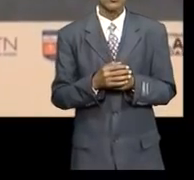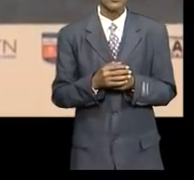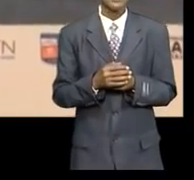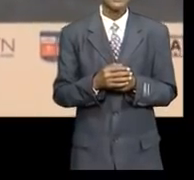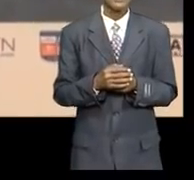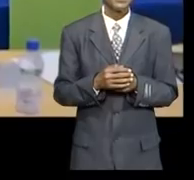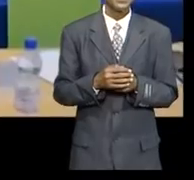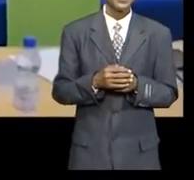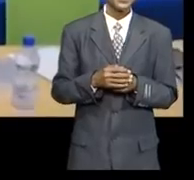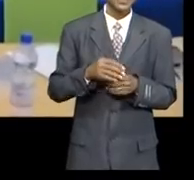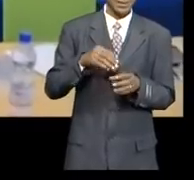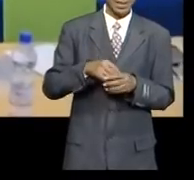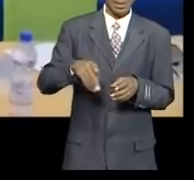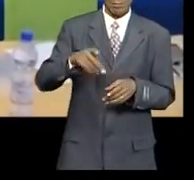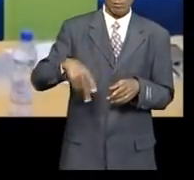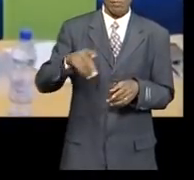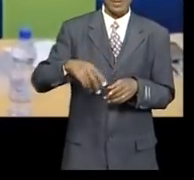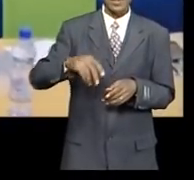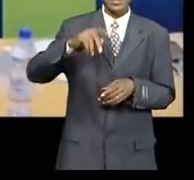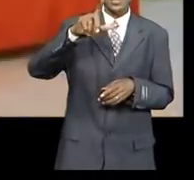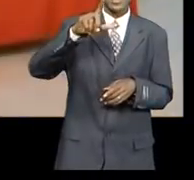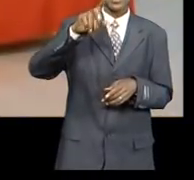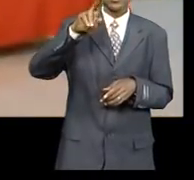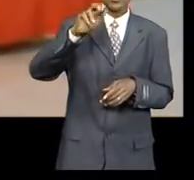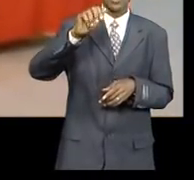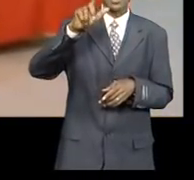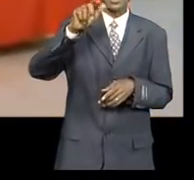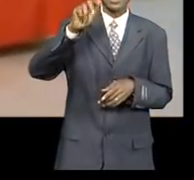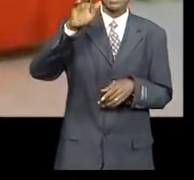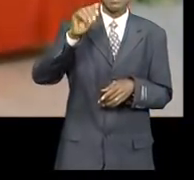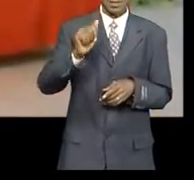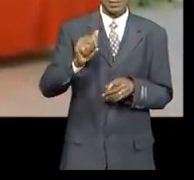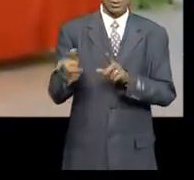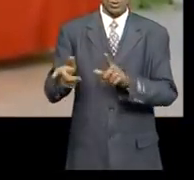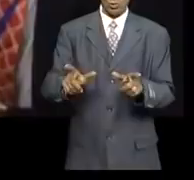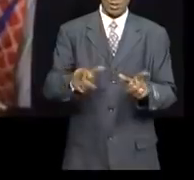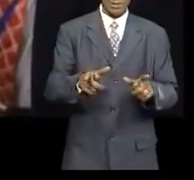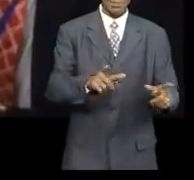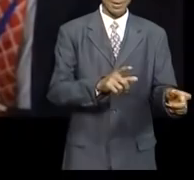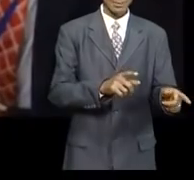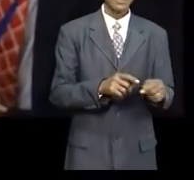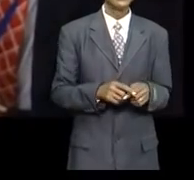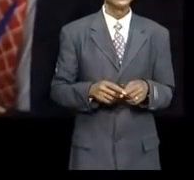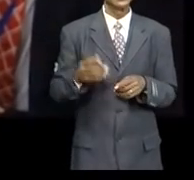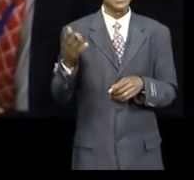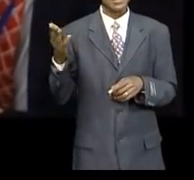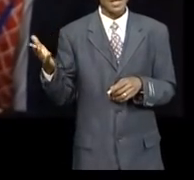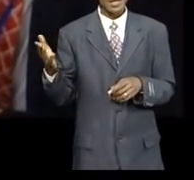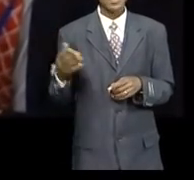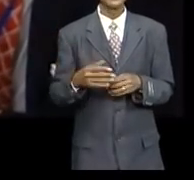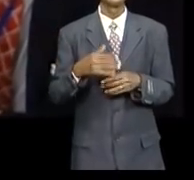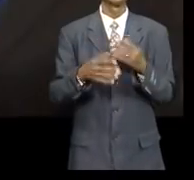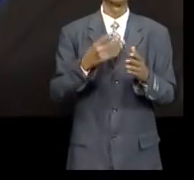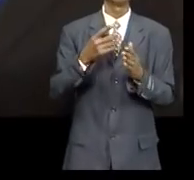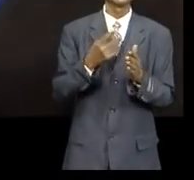de la province du Lualaba, le document de la politique foncière nationale a été présenté ce vendredi 18 juin 2021 à toutes les